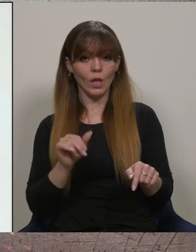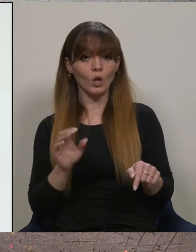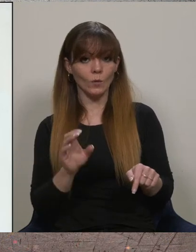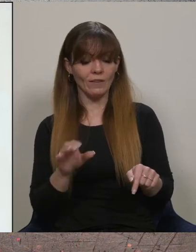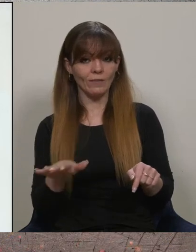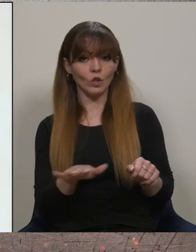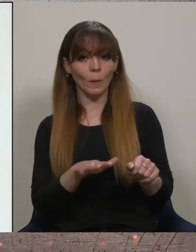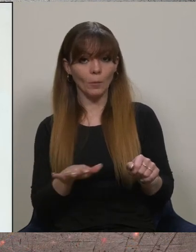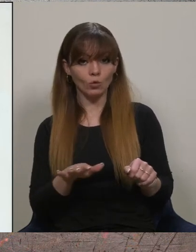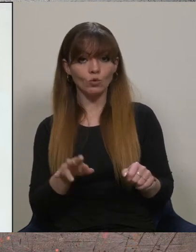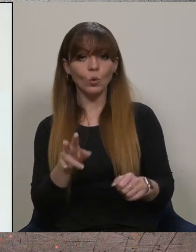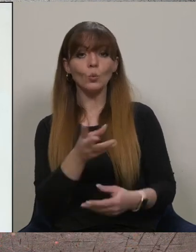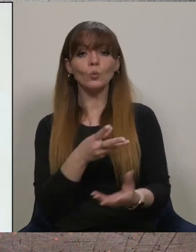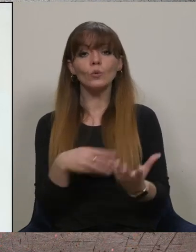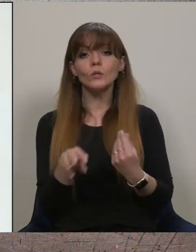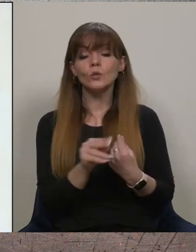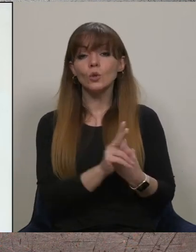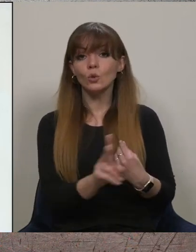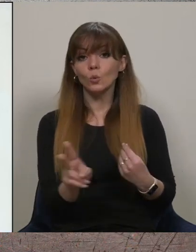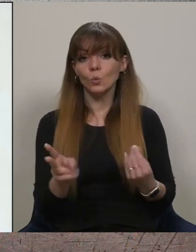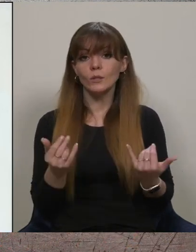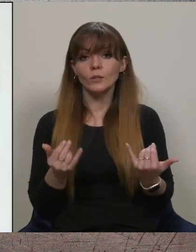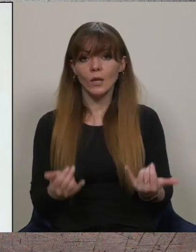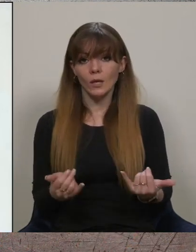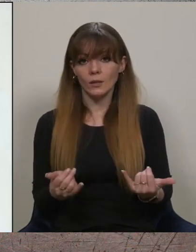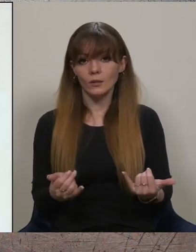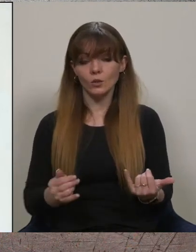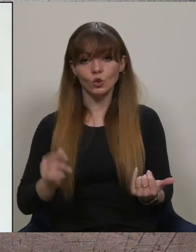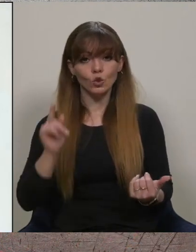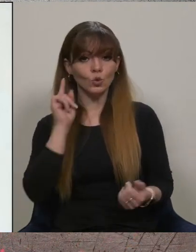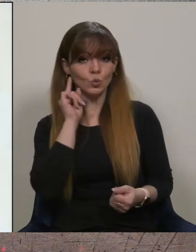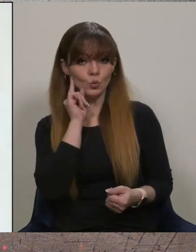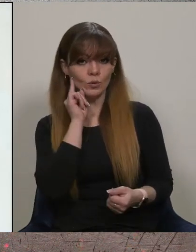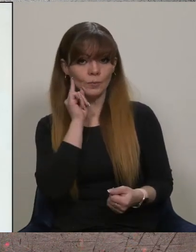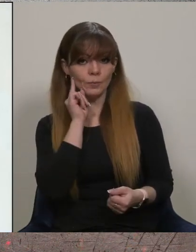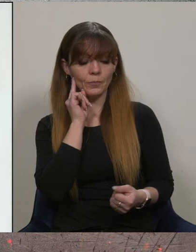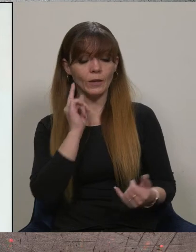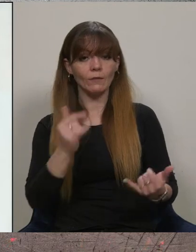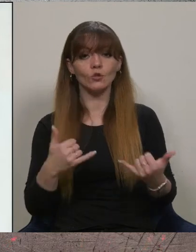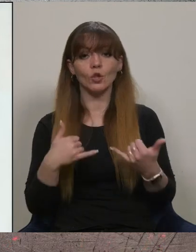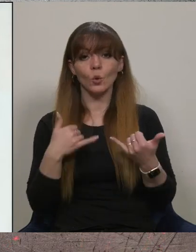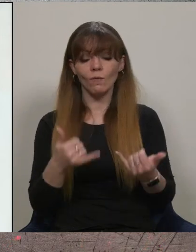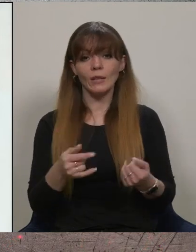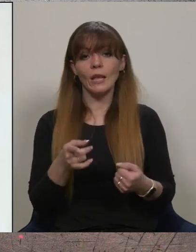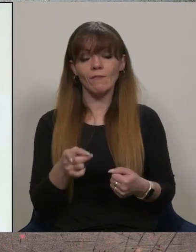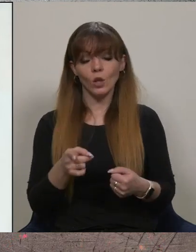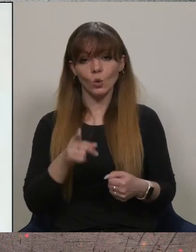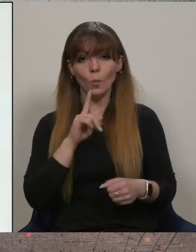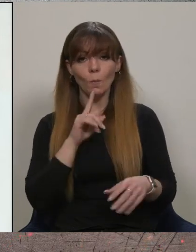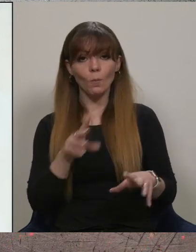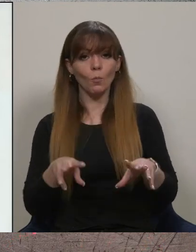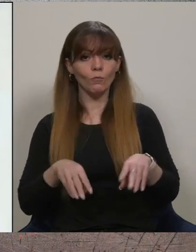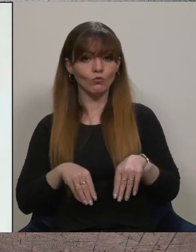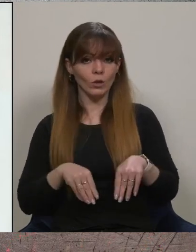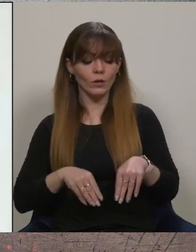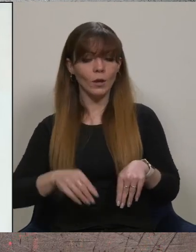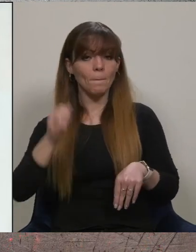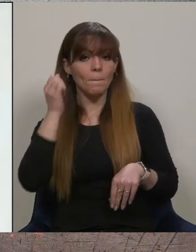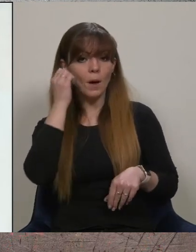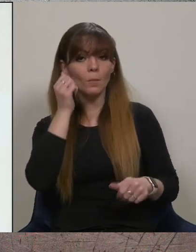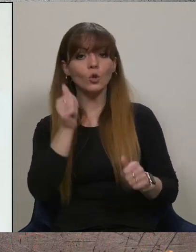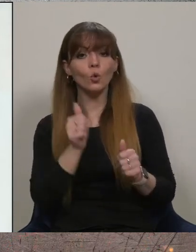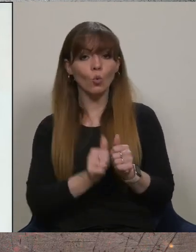площі, усіх, хто зараз чує, вшанувати хвилиною мовчання